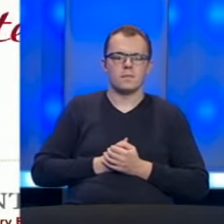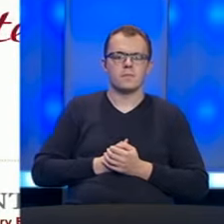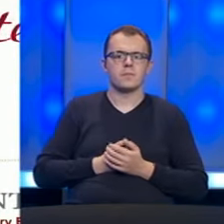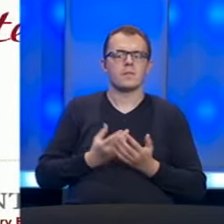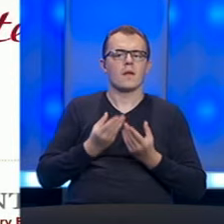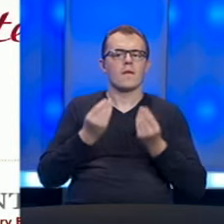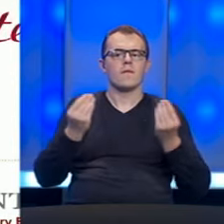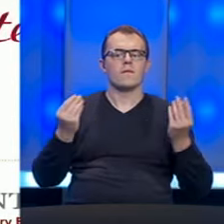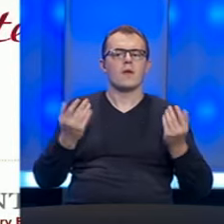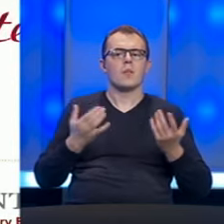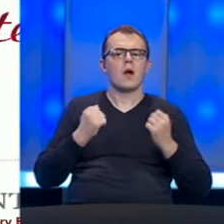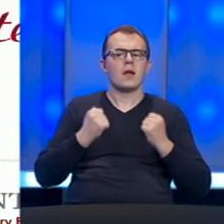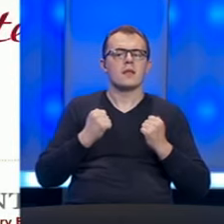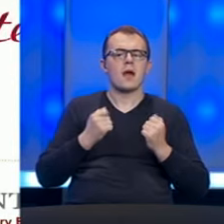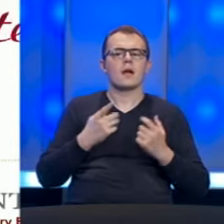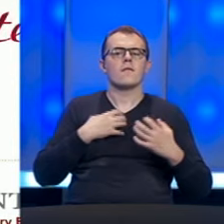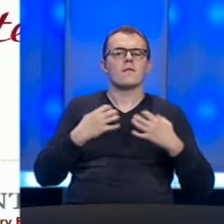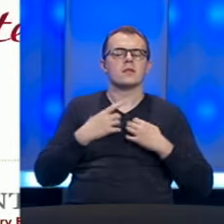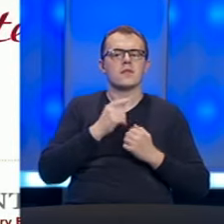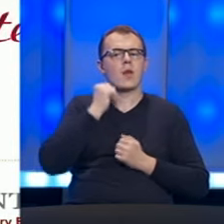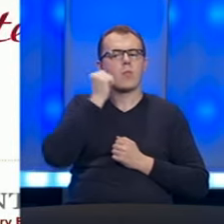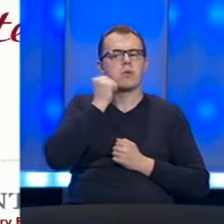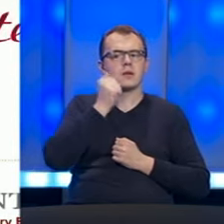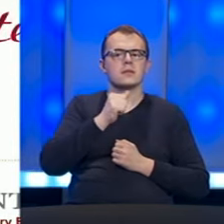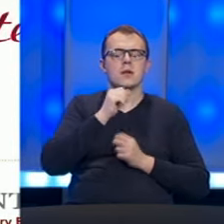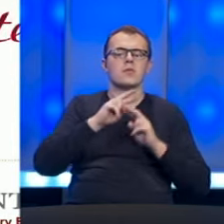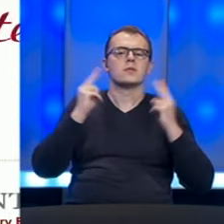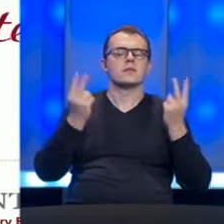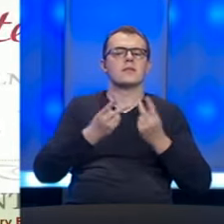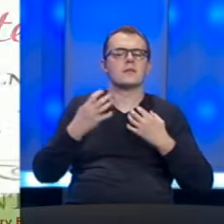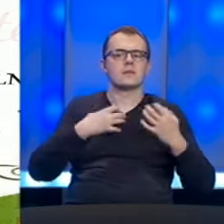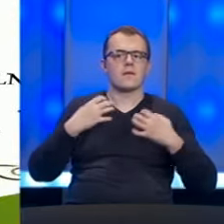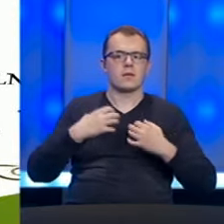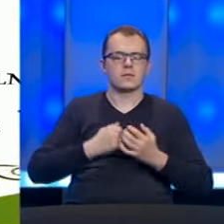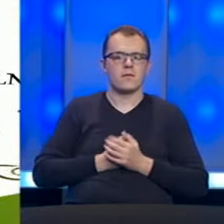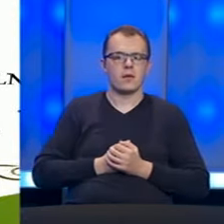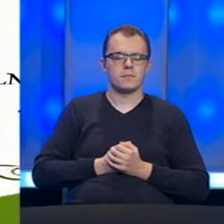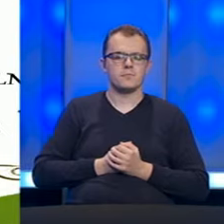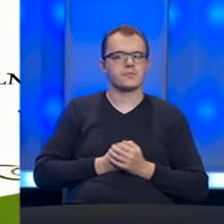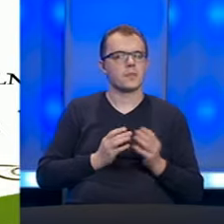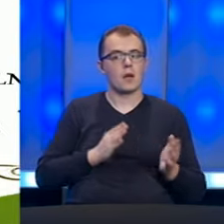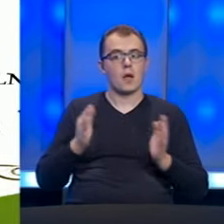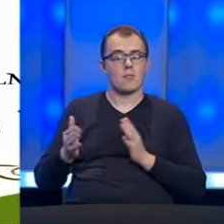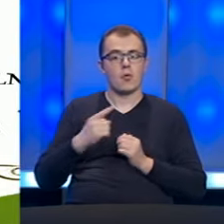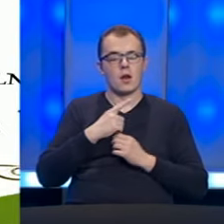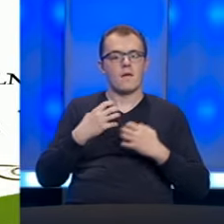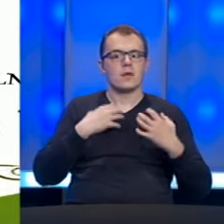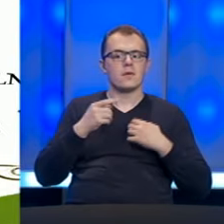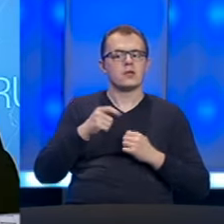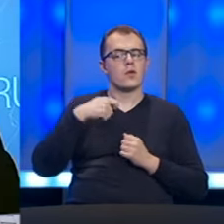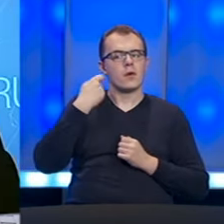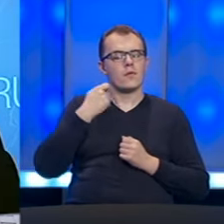Veoma, veoma jak festival u Brazilu i svjetski festival. Pored festivala sa ovim